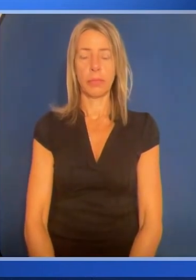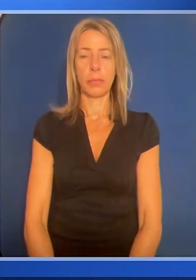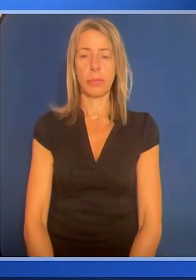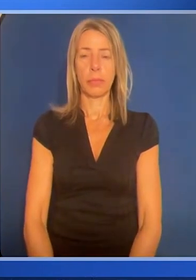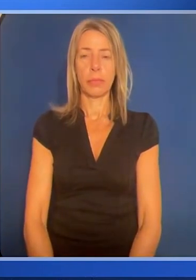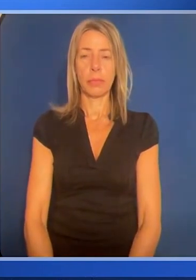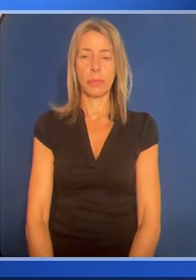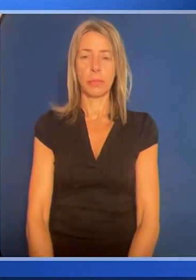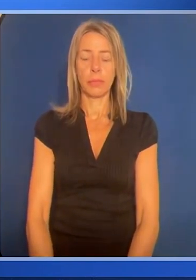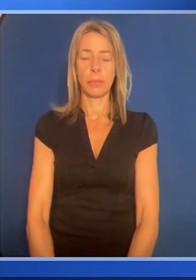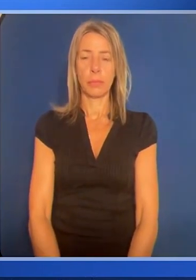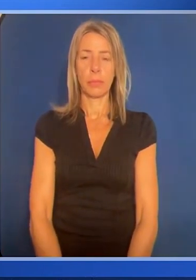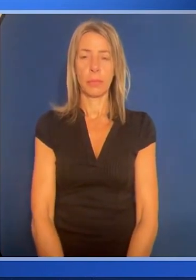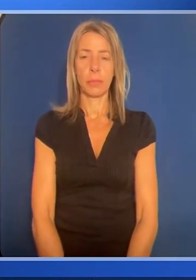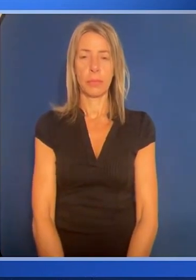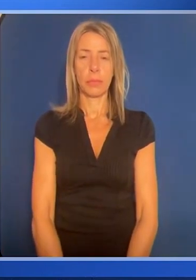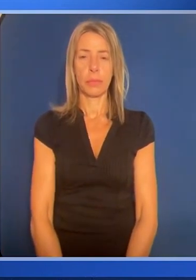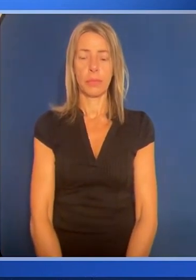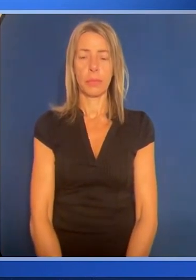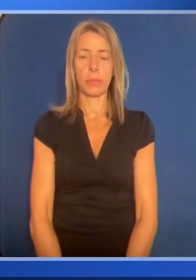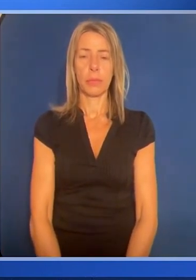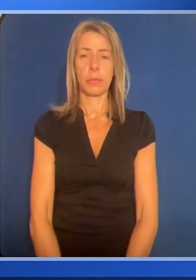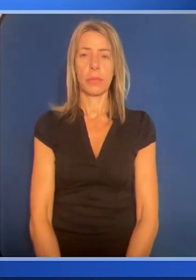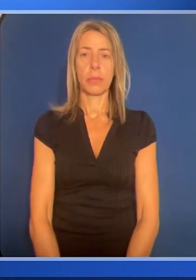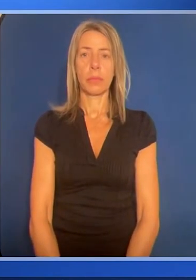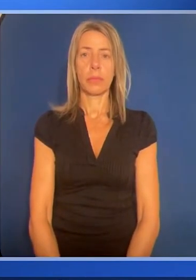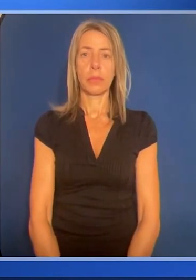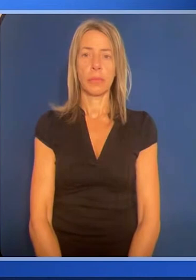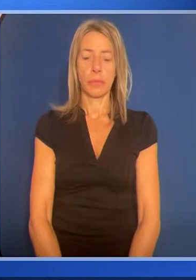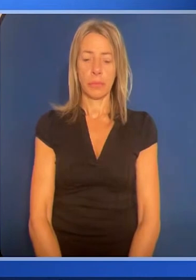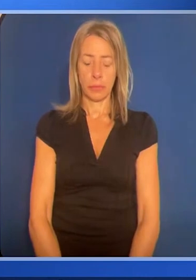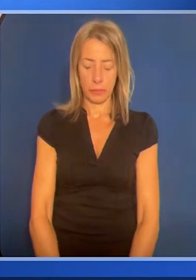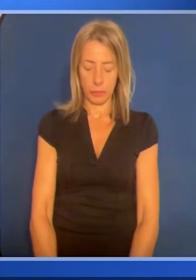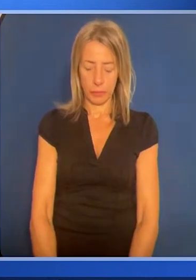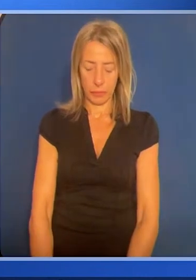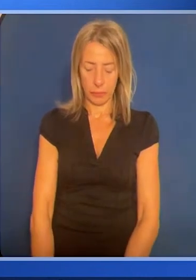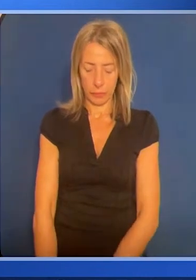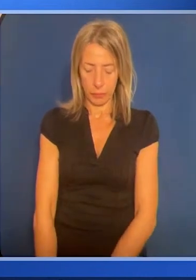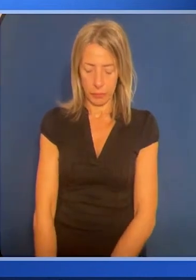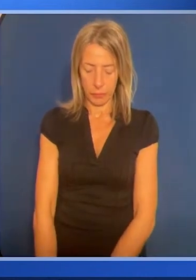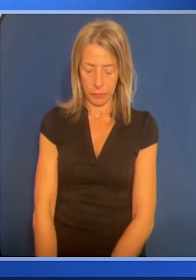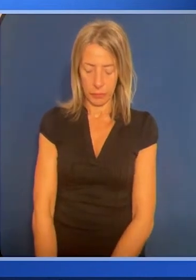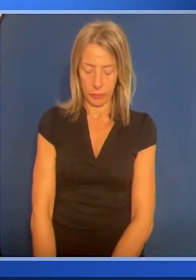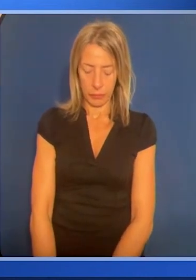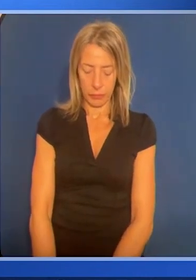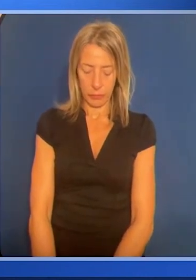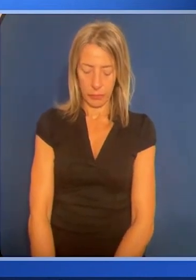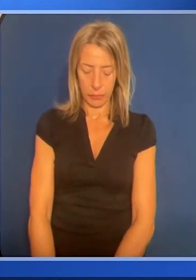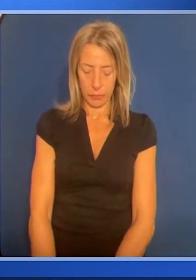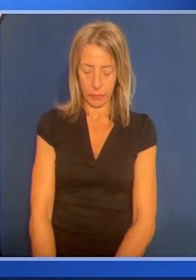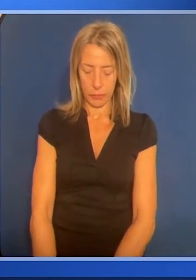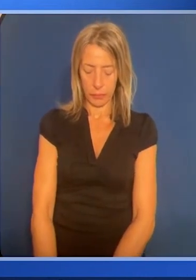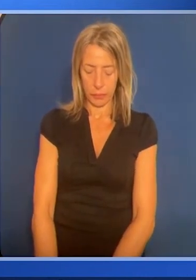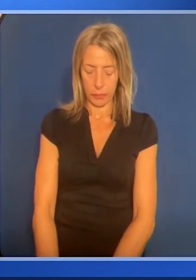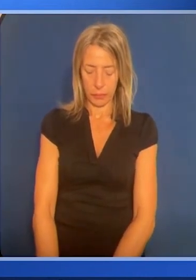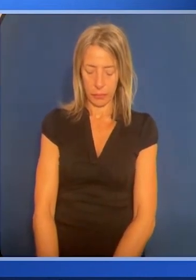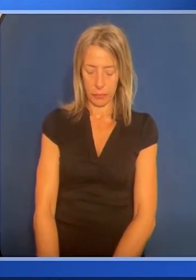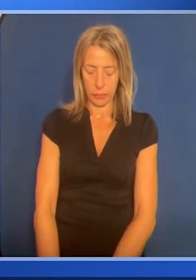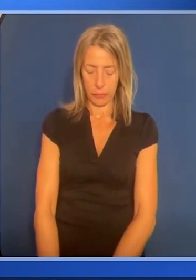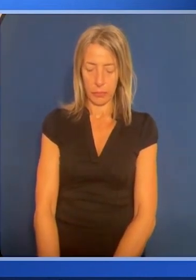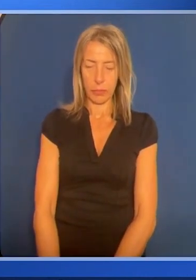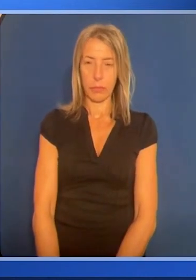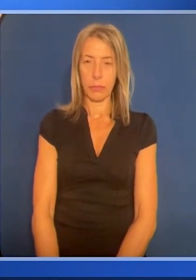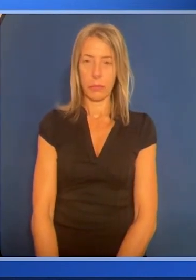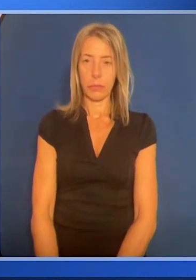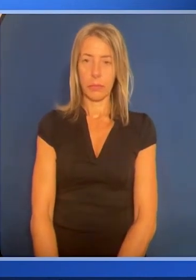في اليوم العالمي للشبيبه قدم الانجيل للشباب نموذج سيدتنا مريم العذراء